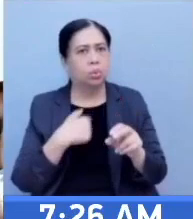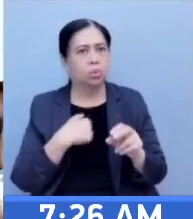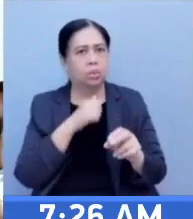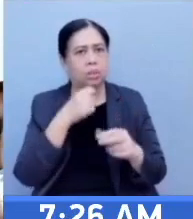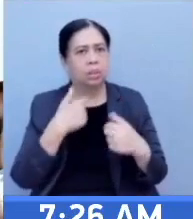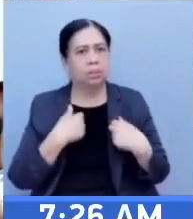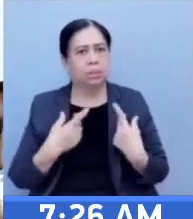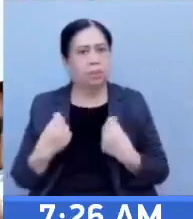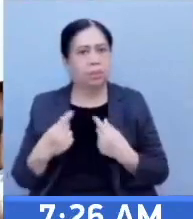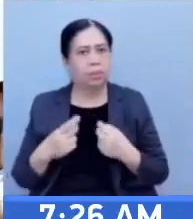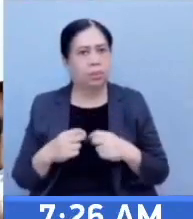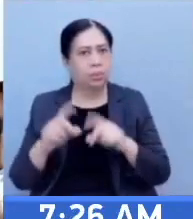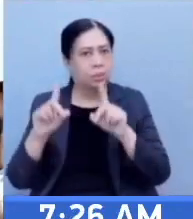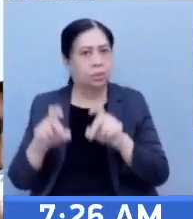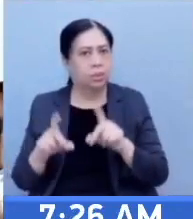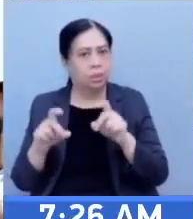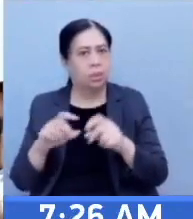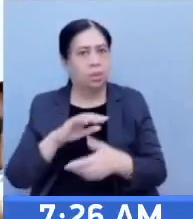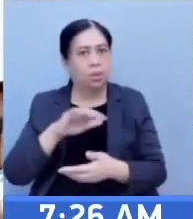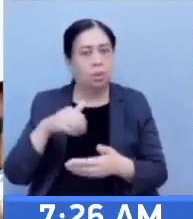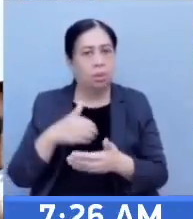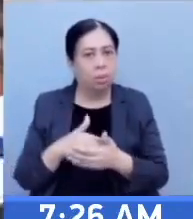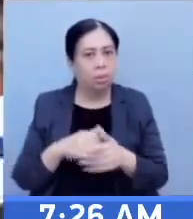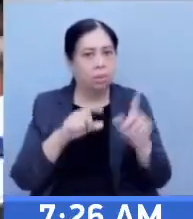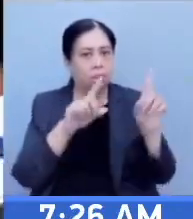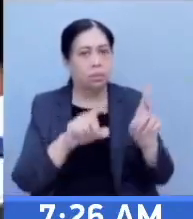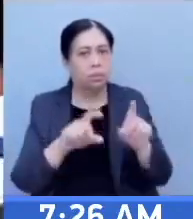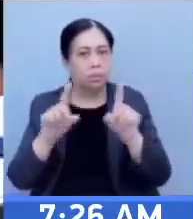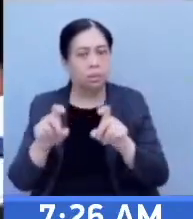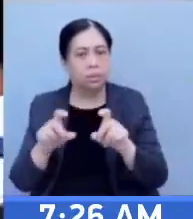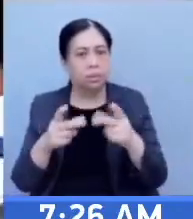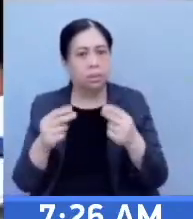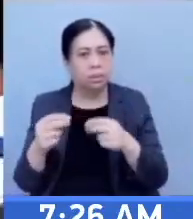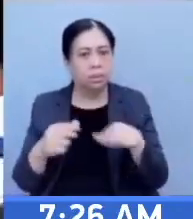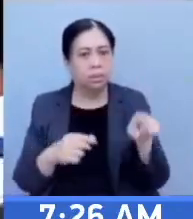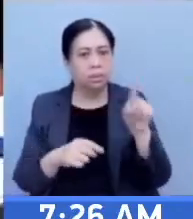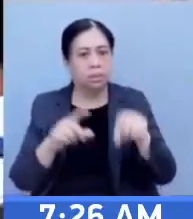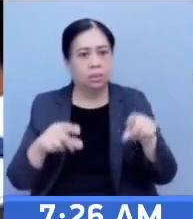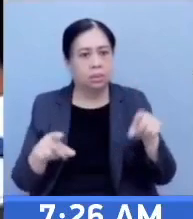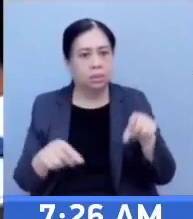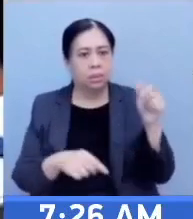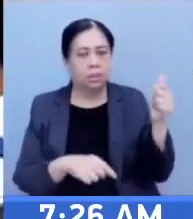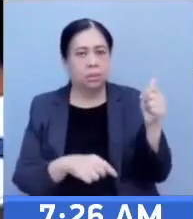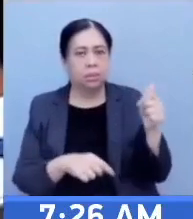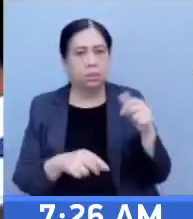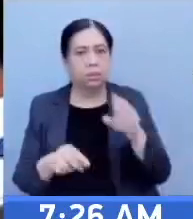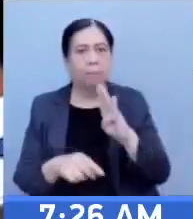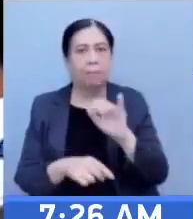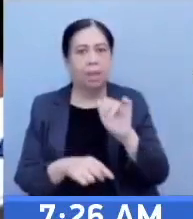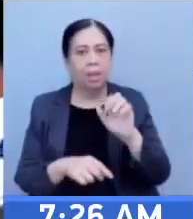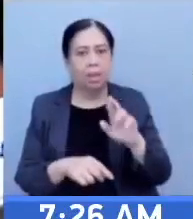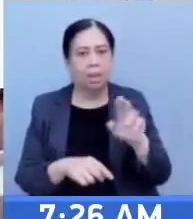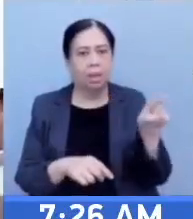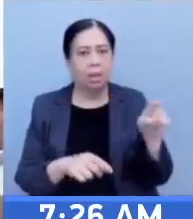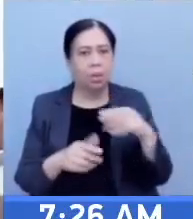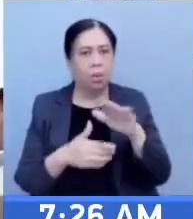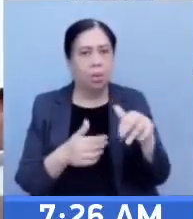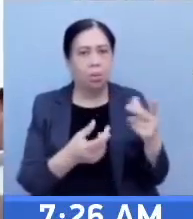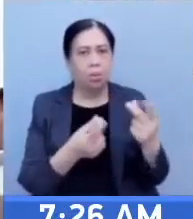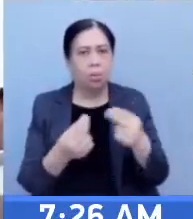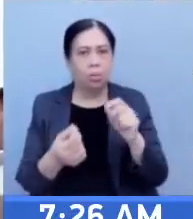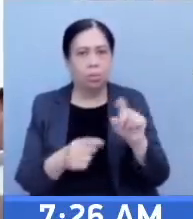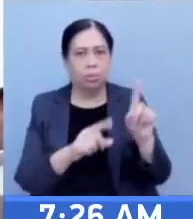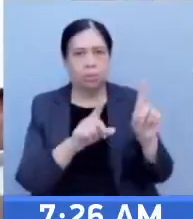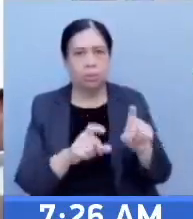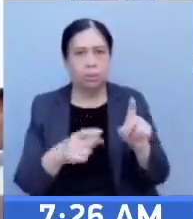trials. Lahat po nung test were done by BAE. Sila yung nag-monitor kasi po, sila lahat po yung gumawa ng test. Kami lang po